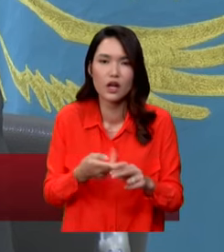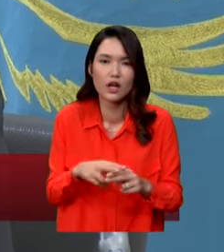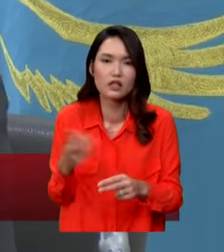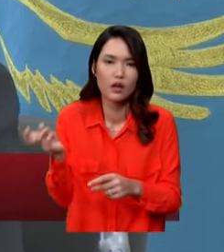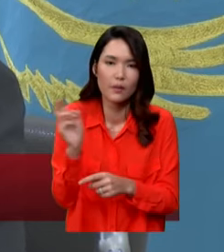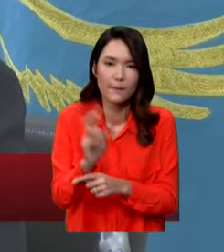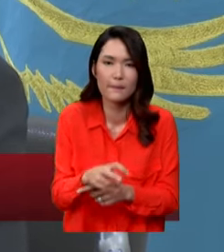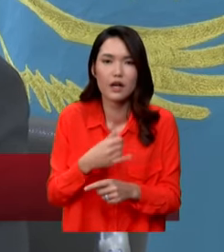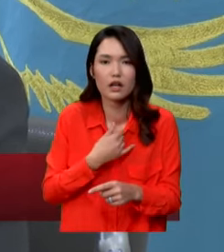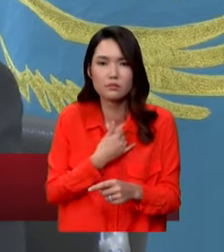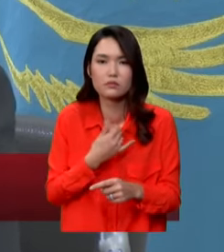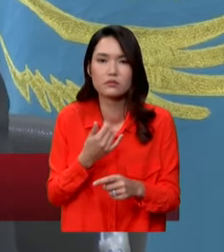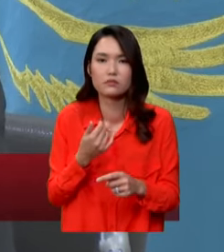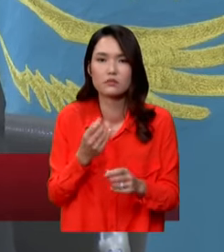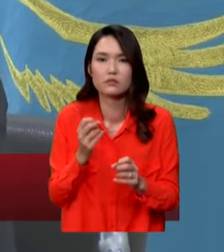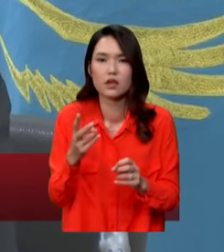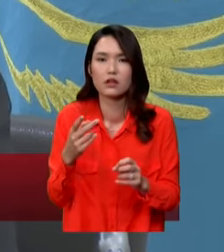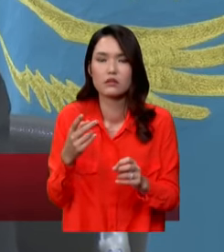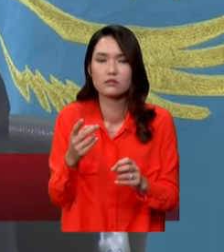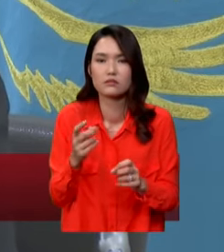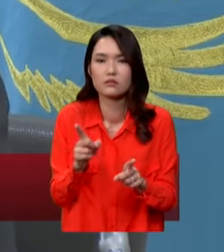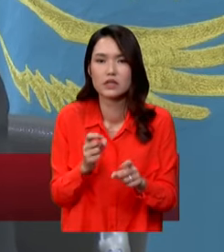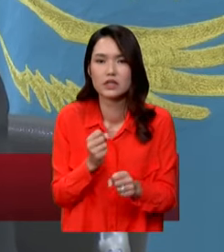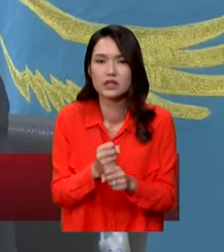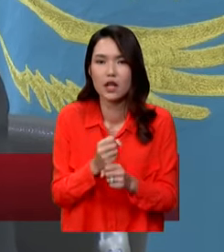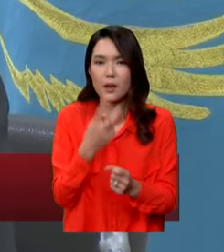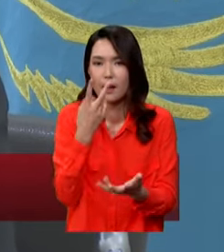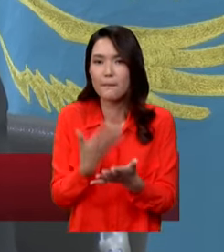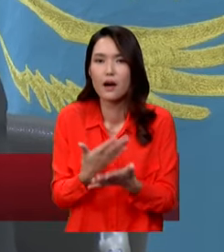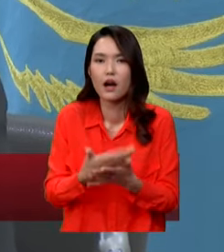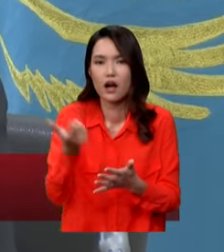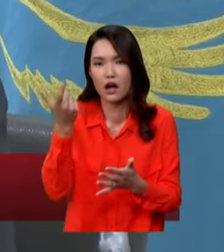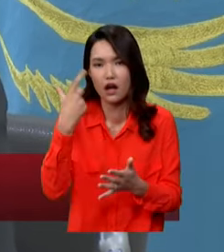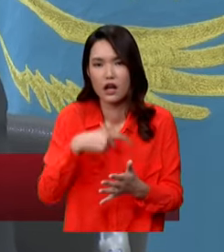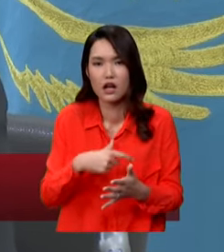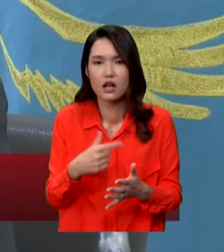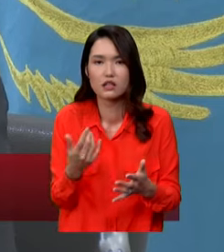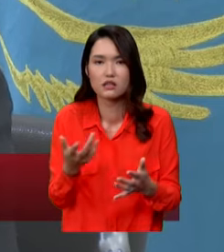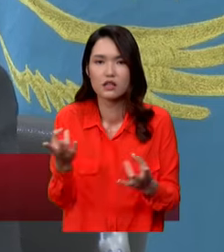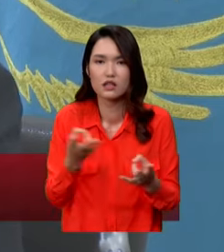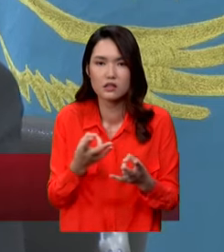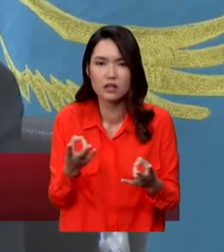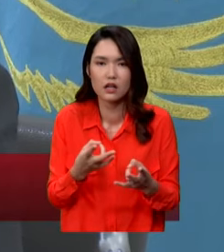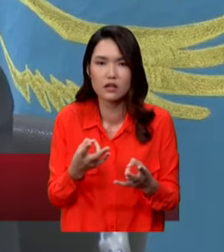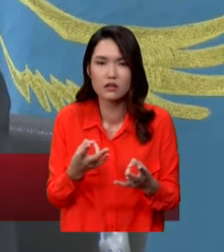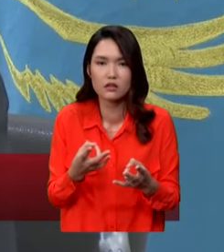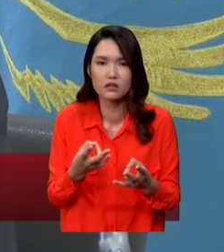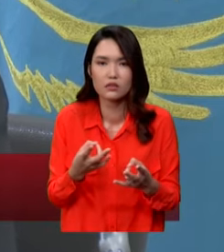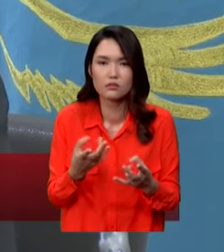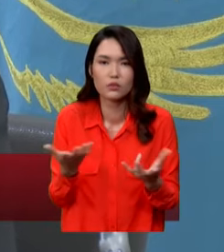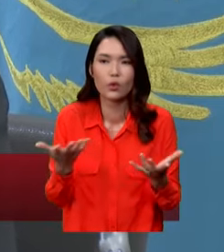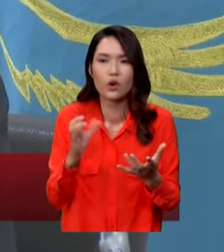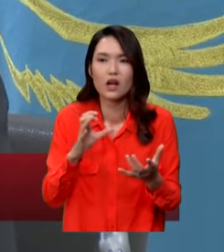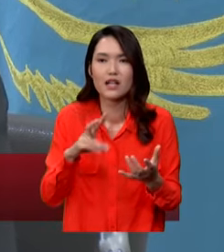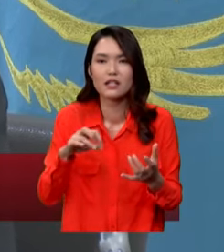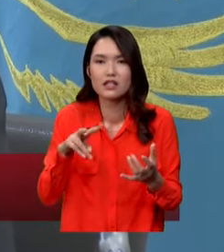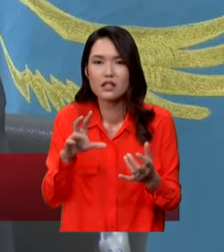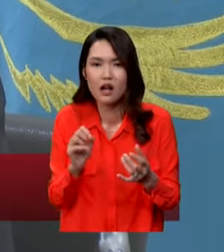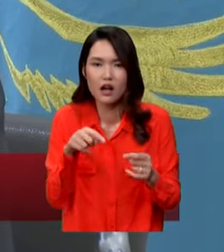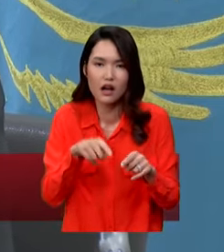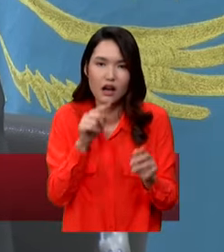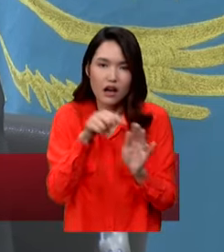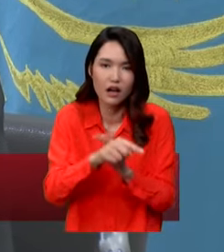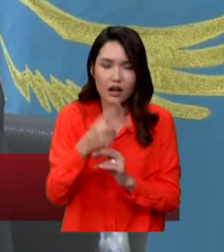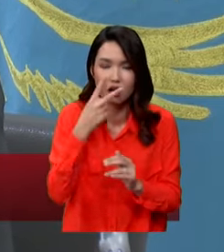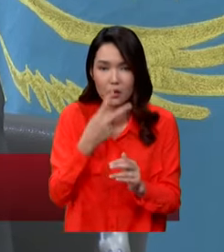приходить, давайте быстренько там покажите себя, пройдите там по там, ссылкам каким-то, и на